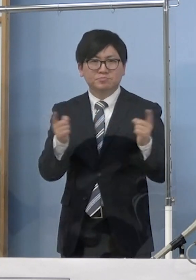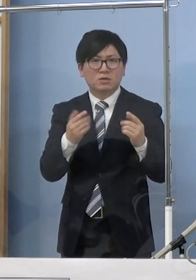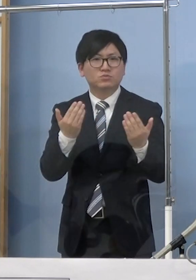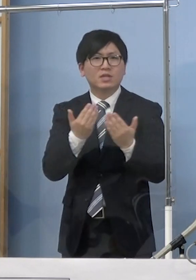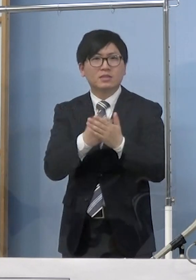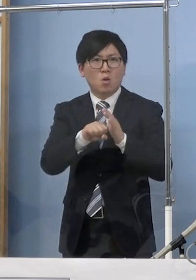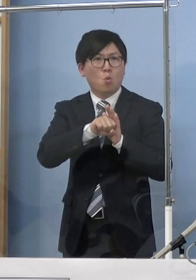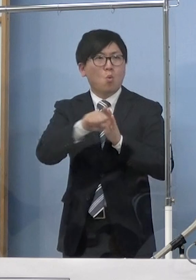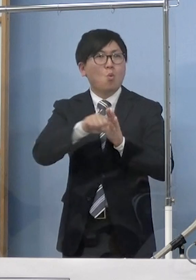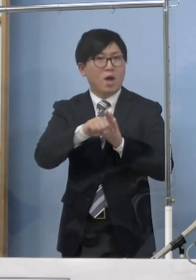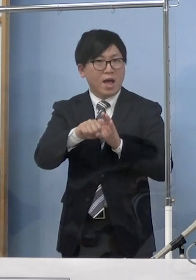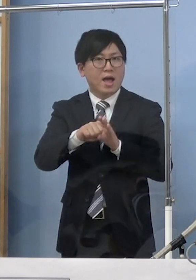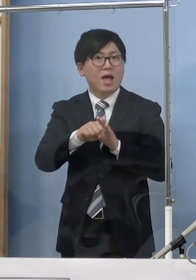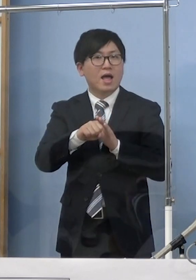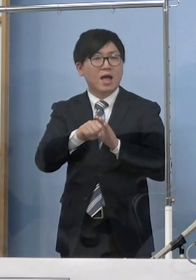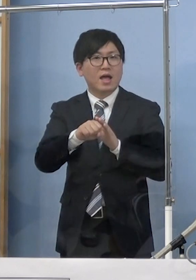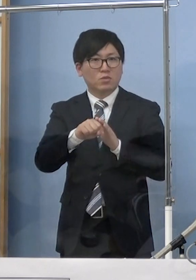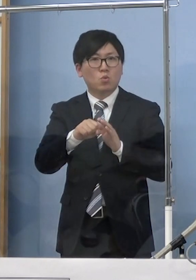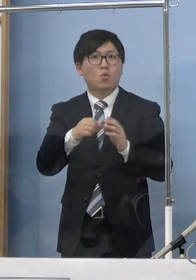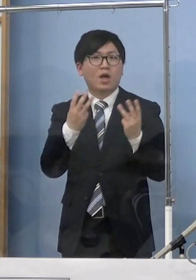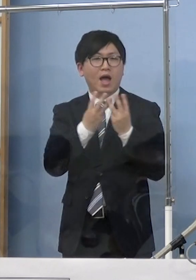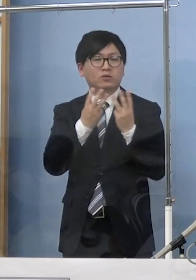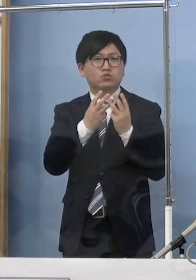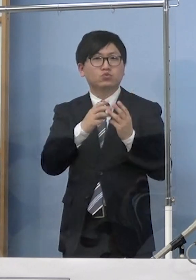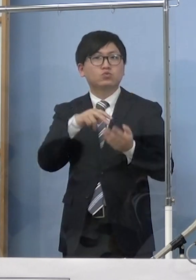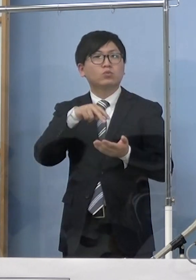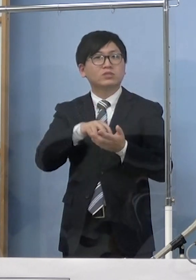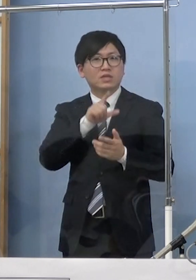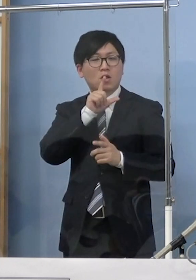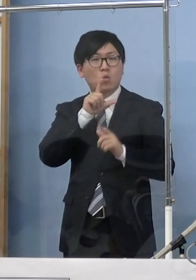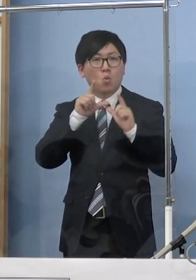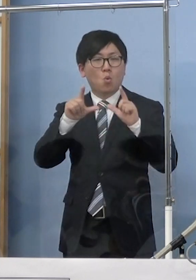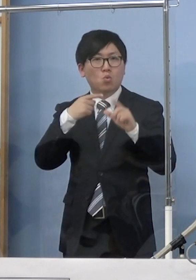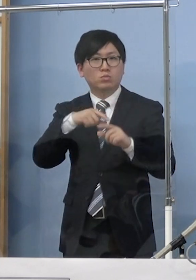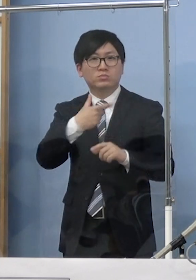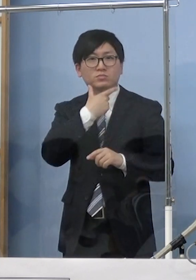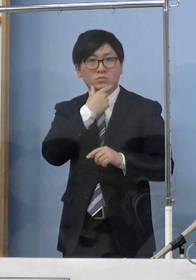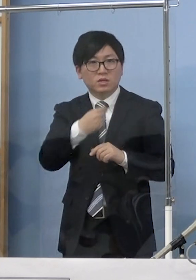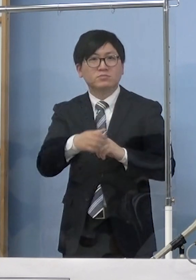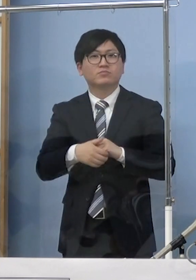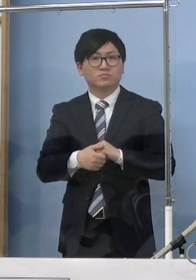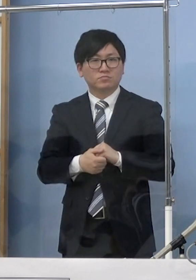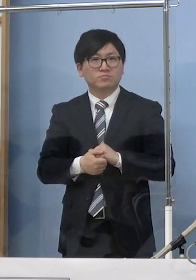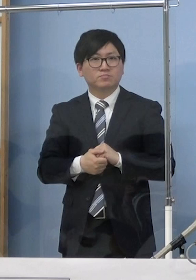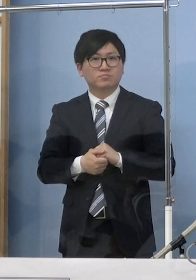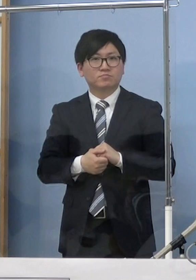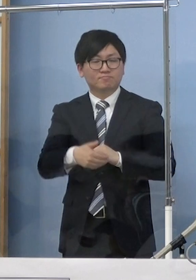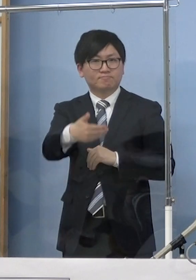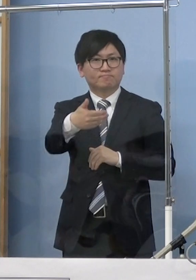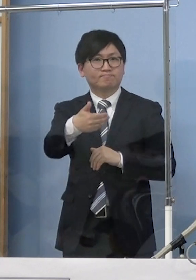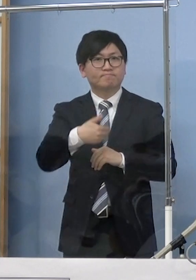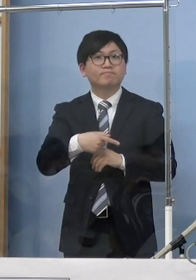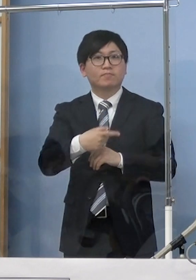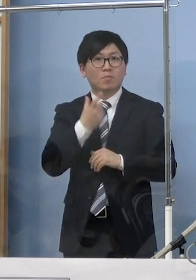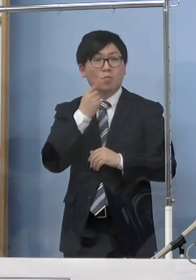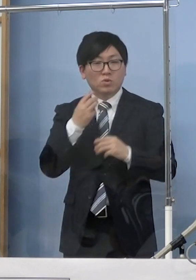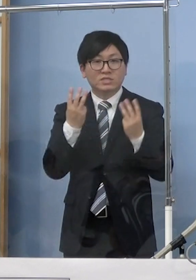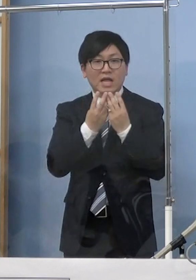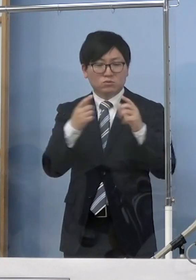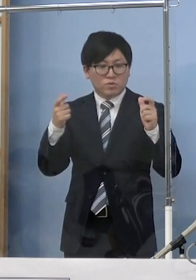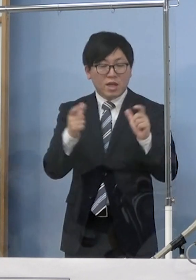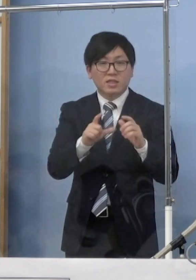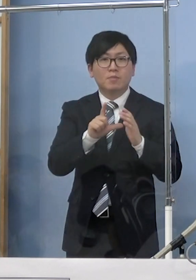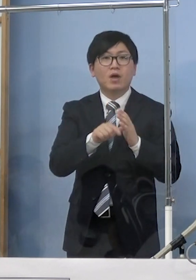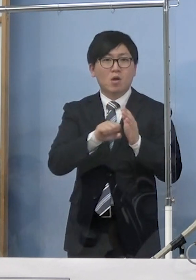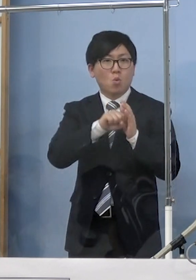標に使いたいと思っています。 まあ、これから決定してはですね、その値段の効果として、まあ、指標になると思うんです